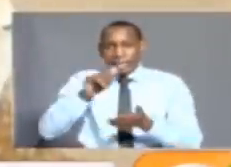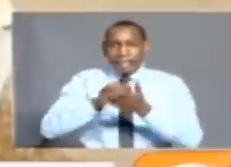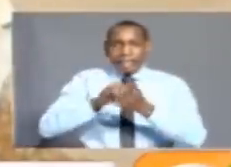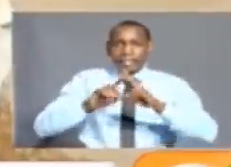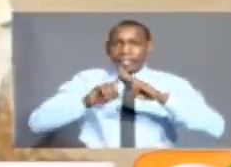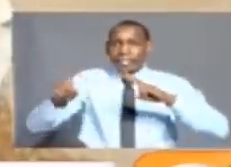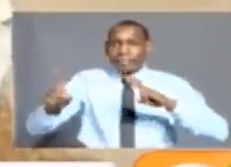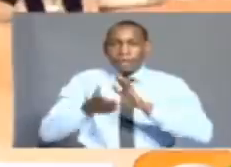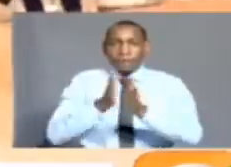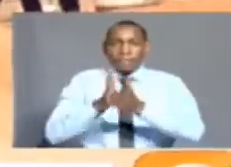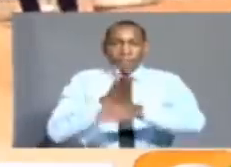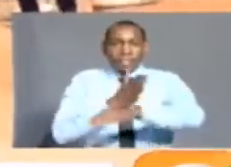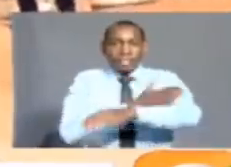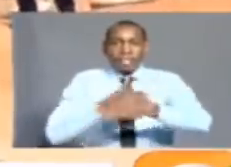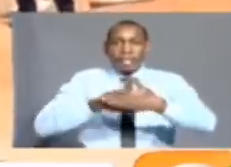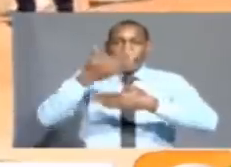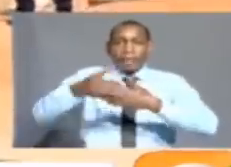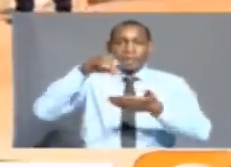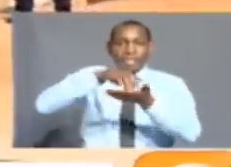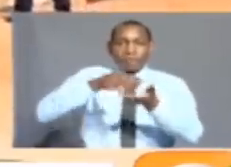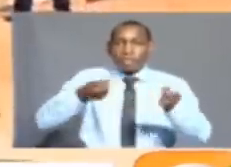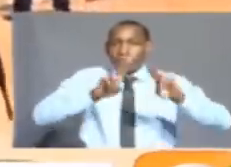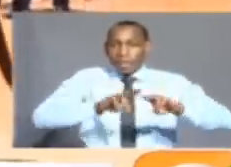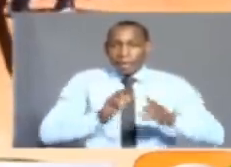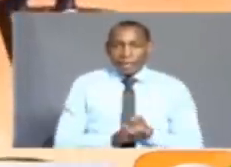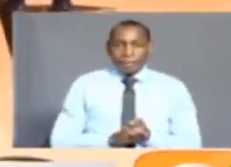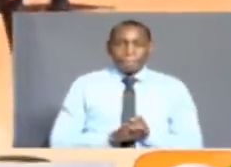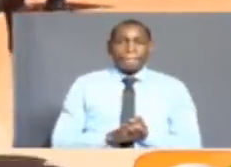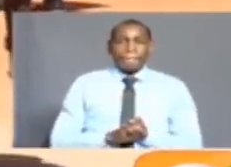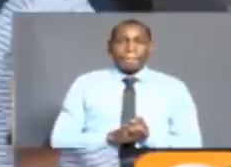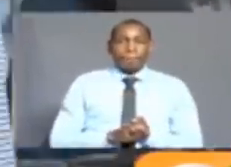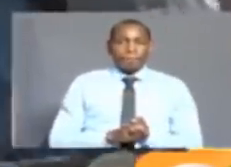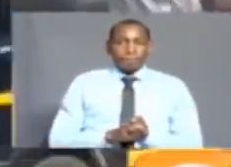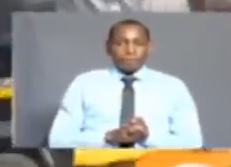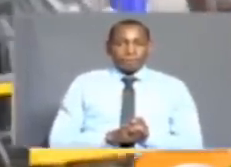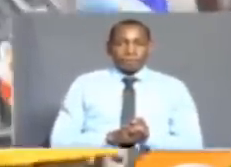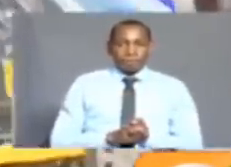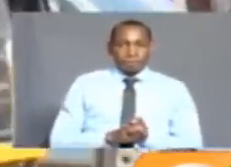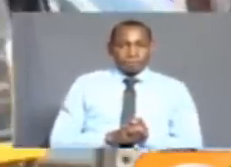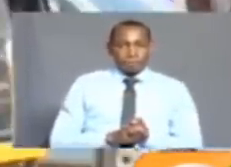aliyetoweka bila majeraha baada ya tukio hilo. Hassan Mugambi, Citizen Nipashe.